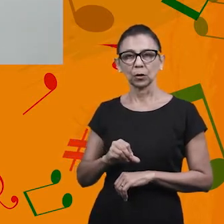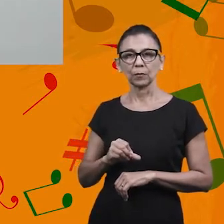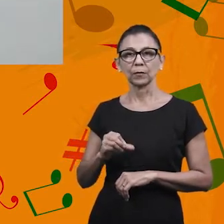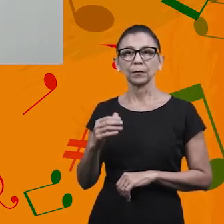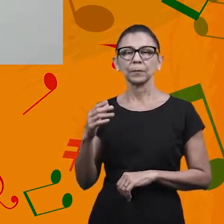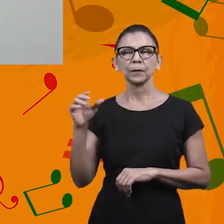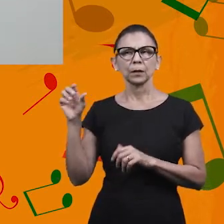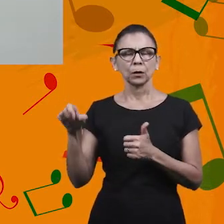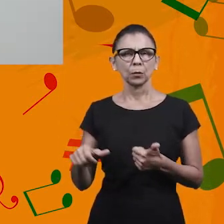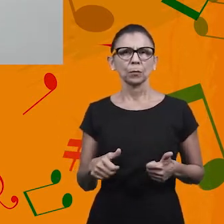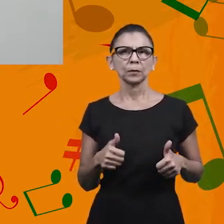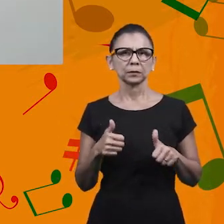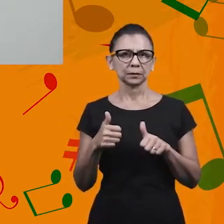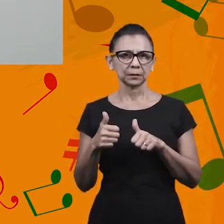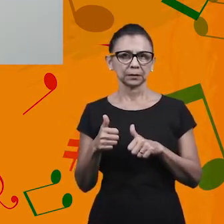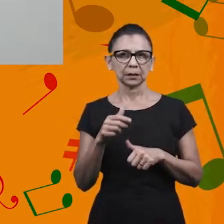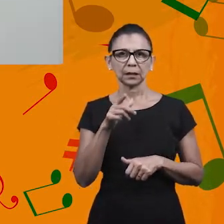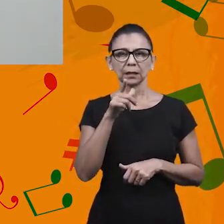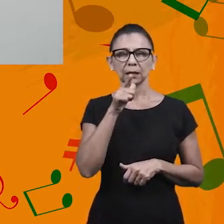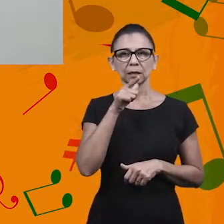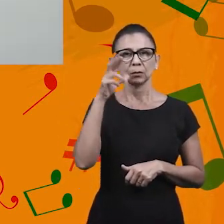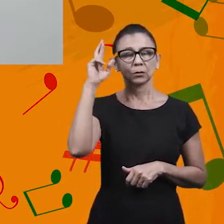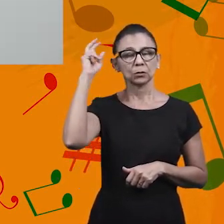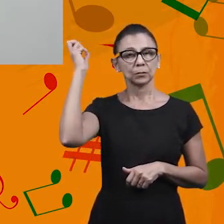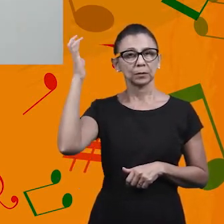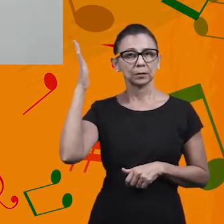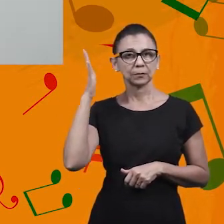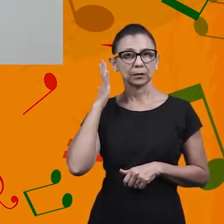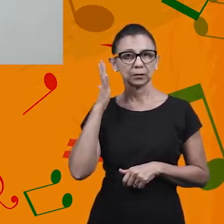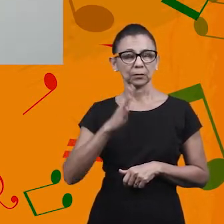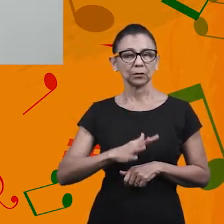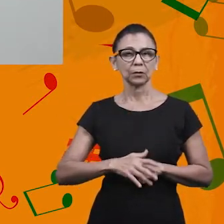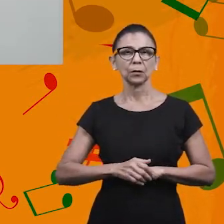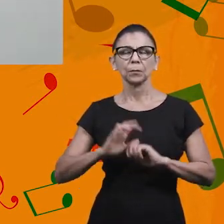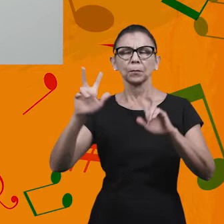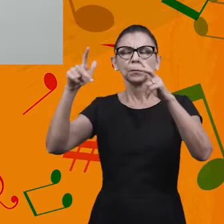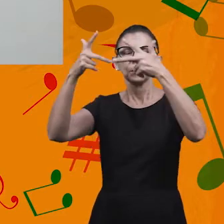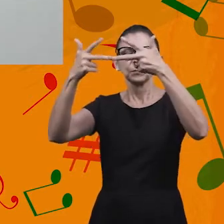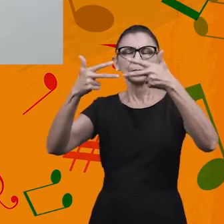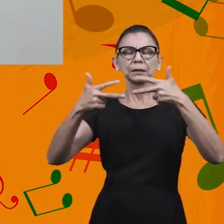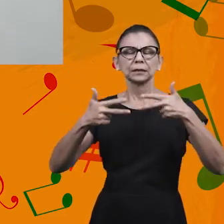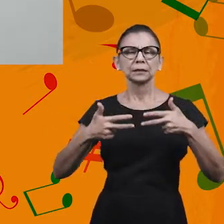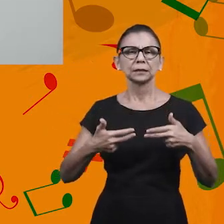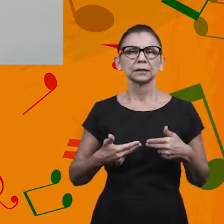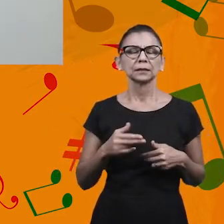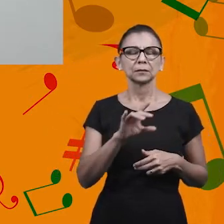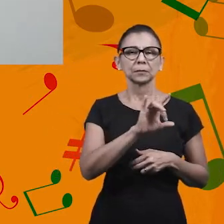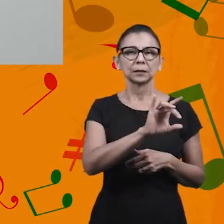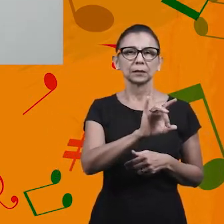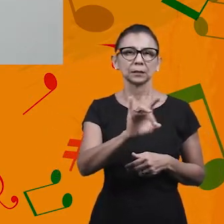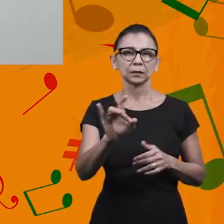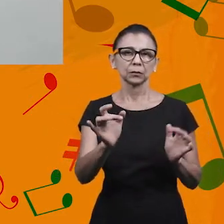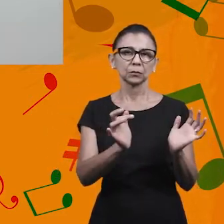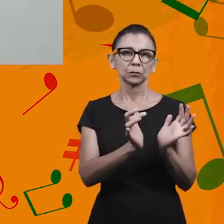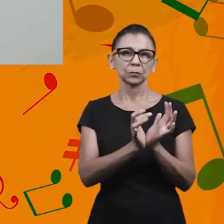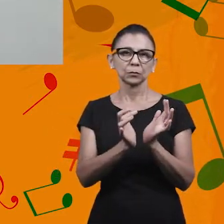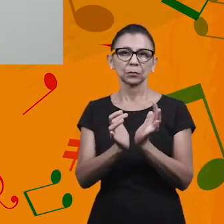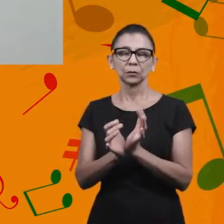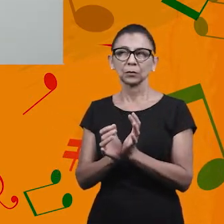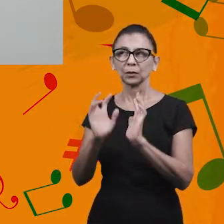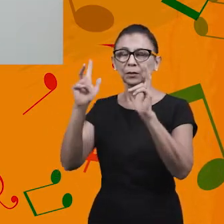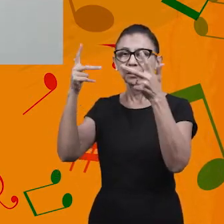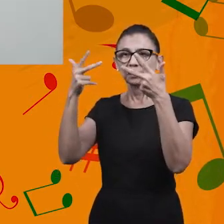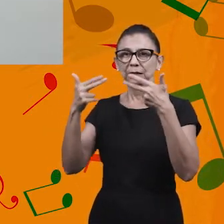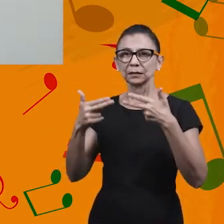qui a commencé le jour de mon baptême. Il y a une révélation que beaucoup de cadeaux étaient donnés. Et le